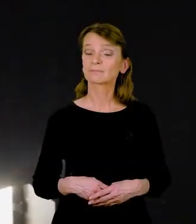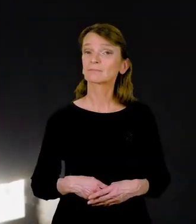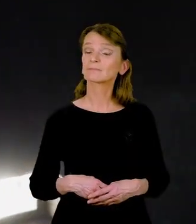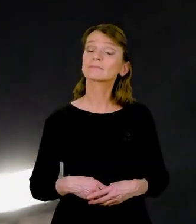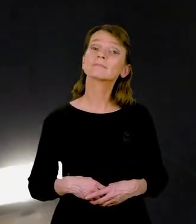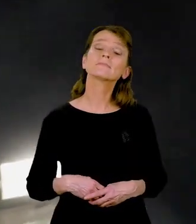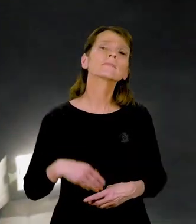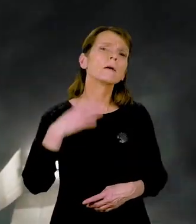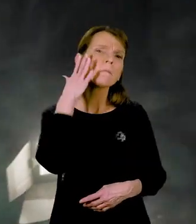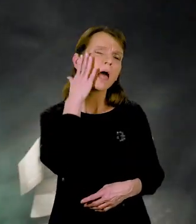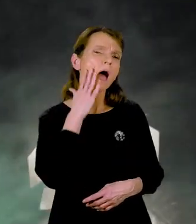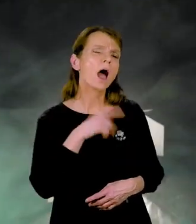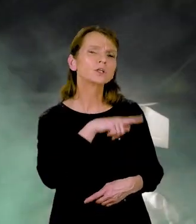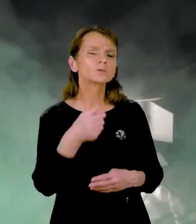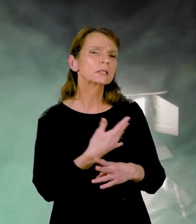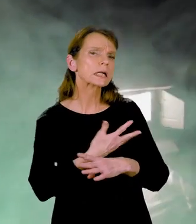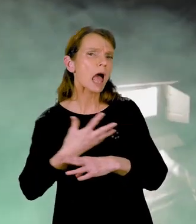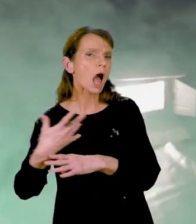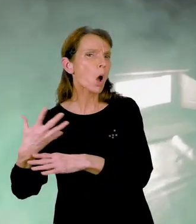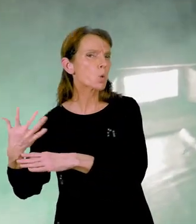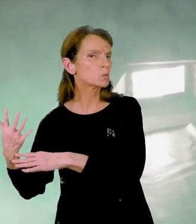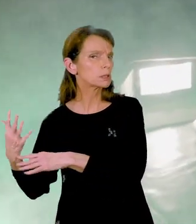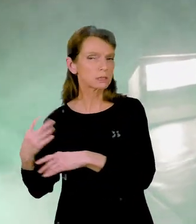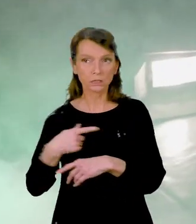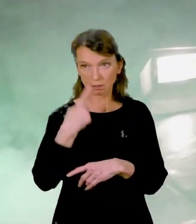Blagi so travniki,